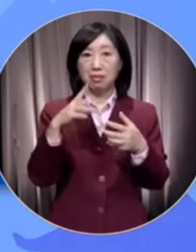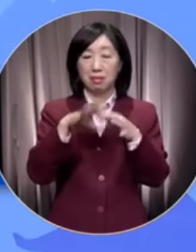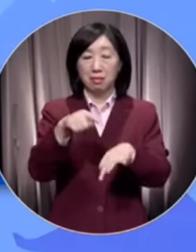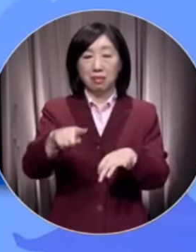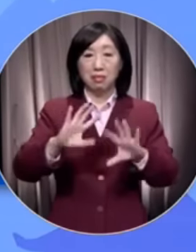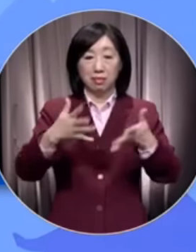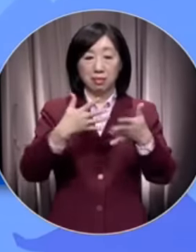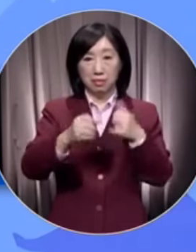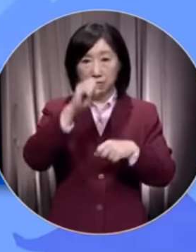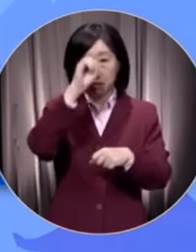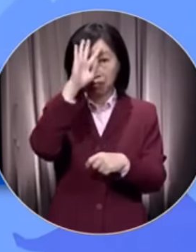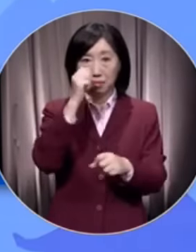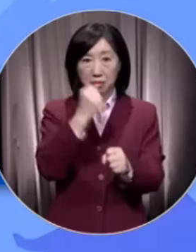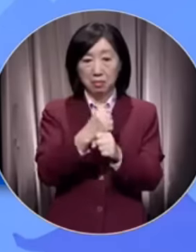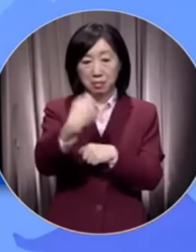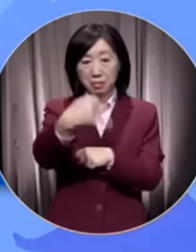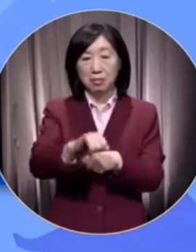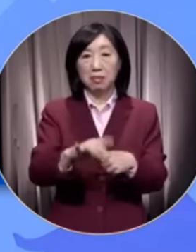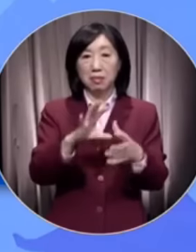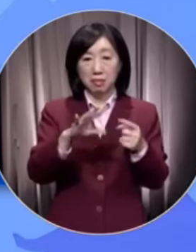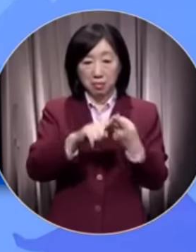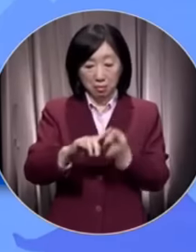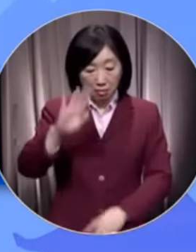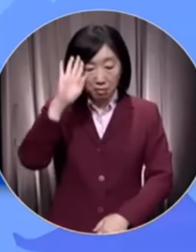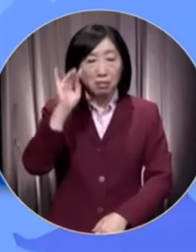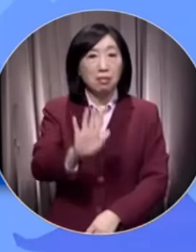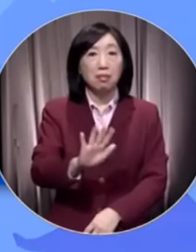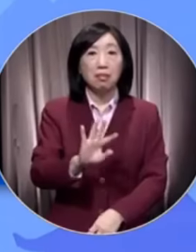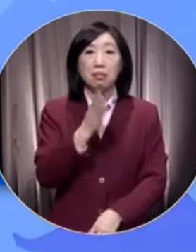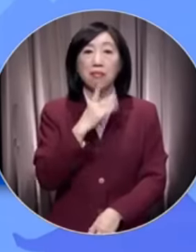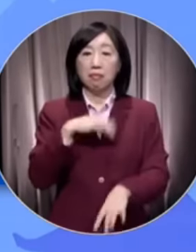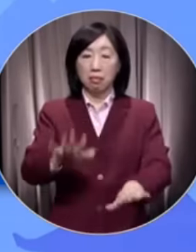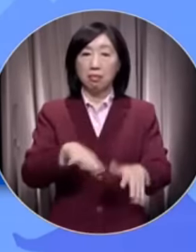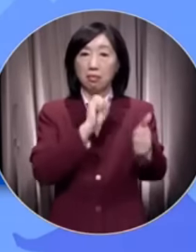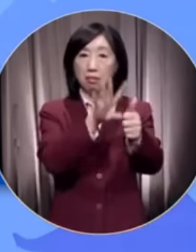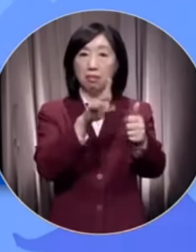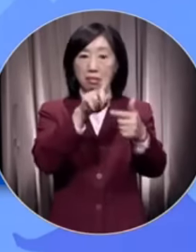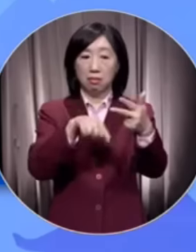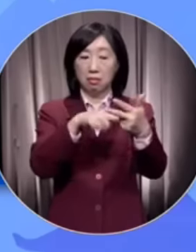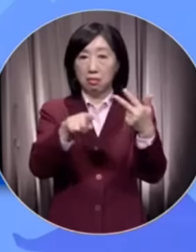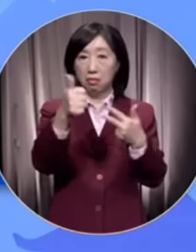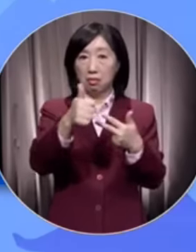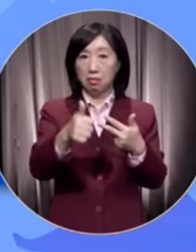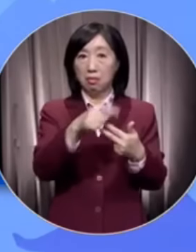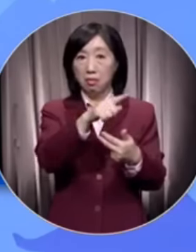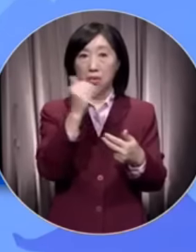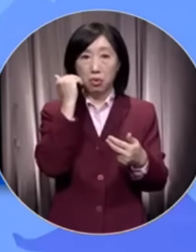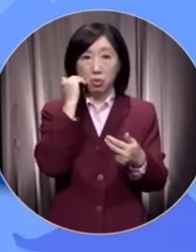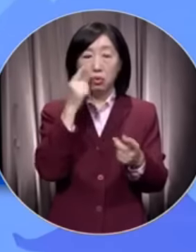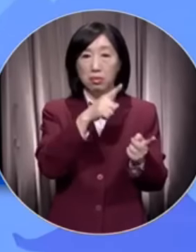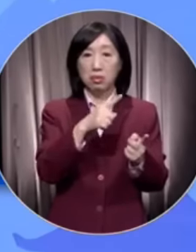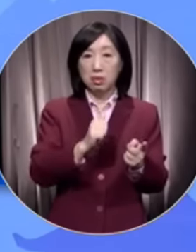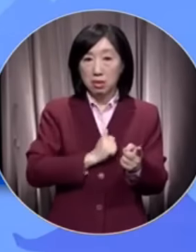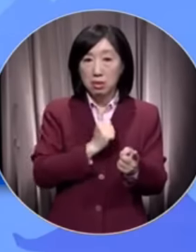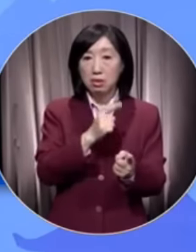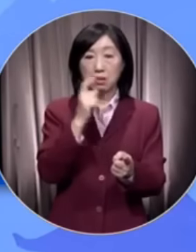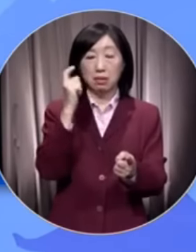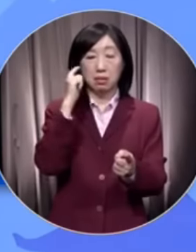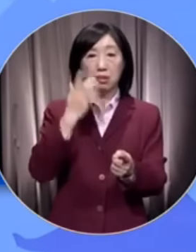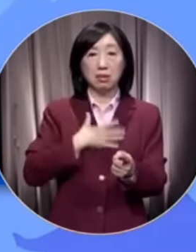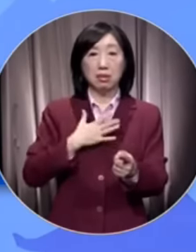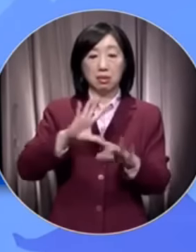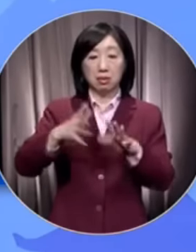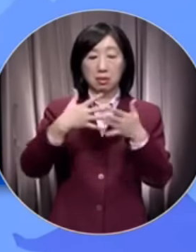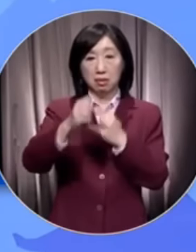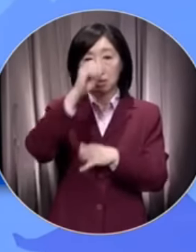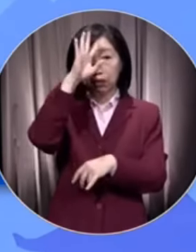而道歉。在这里，我要告诉朱主席，如果你真心的要反省国民党执政的失败，那么